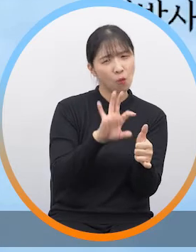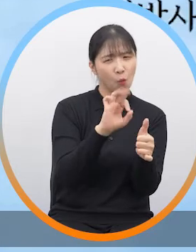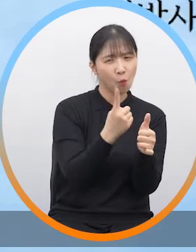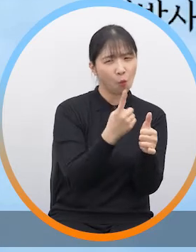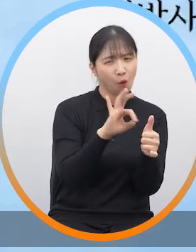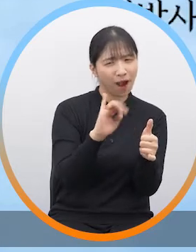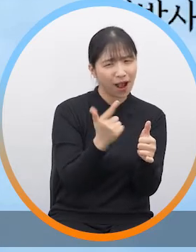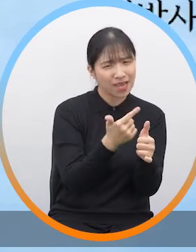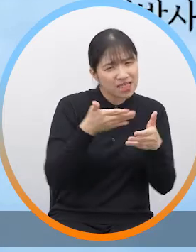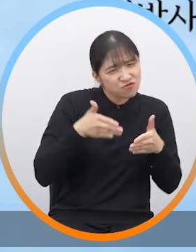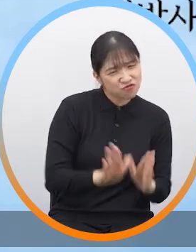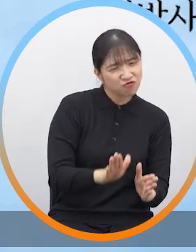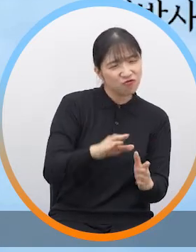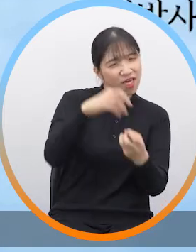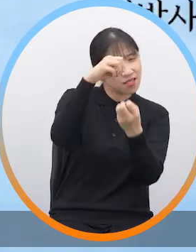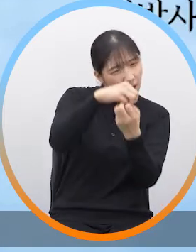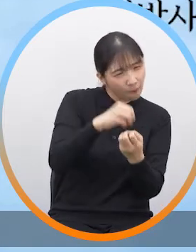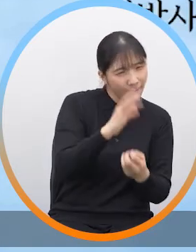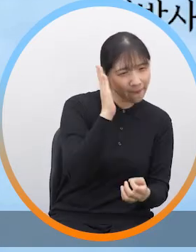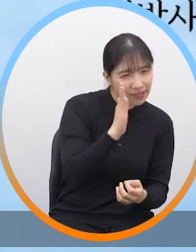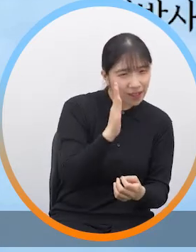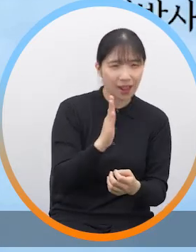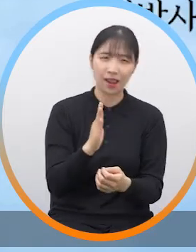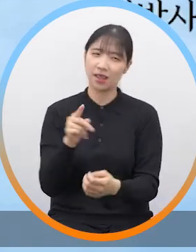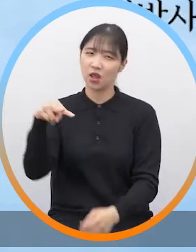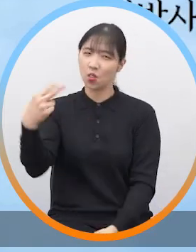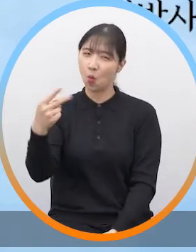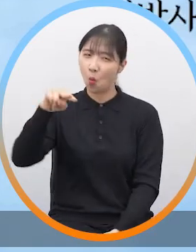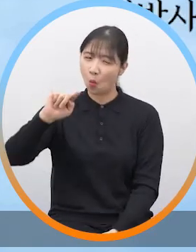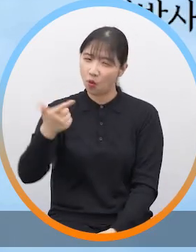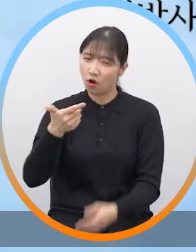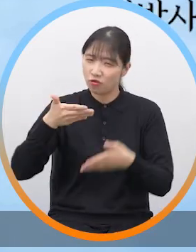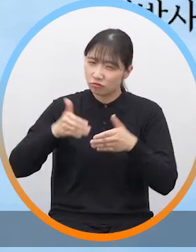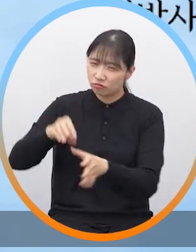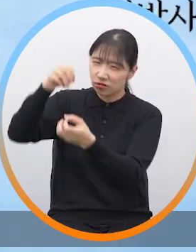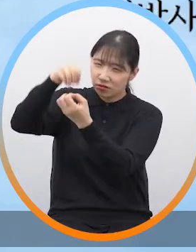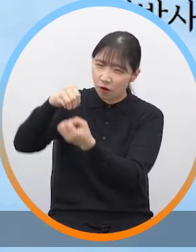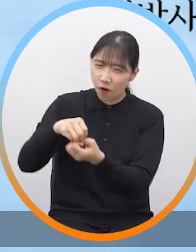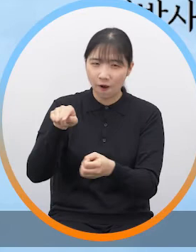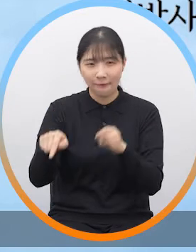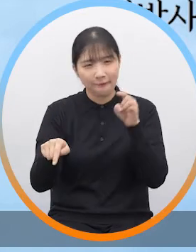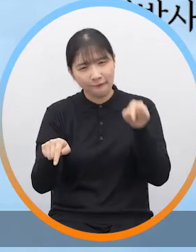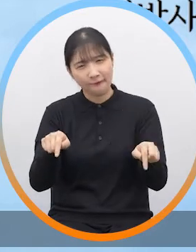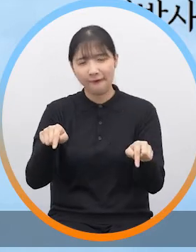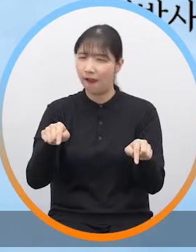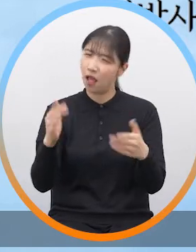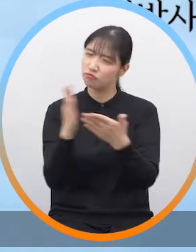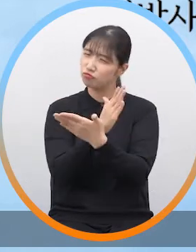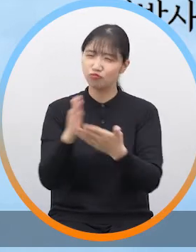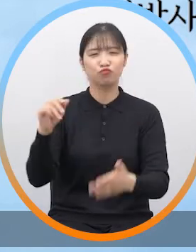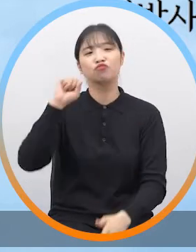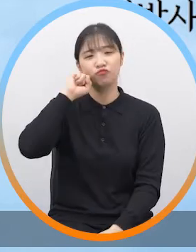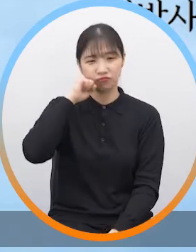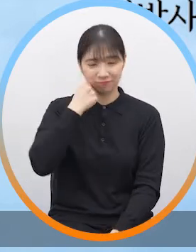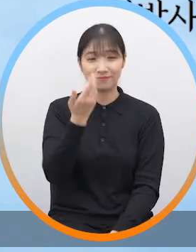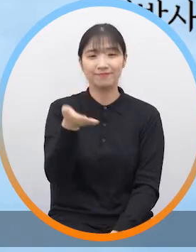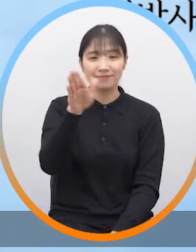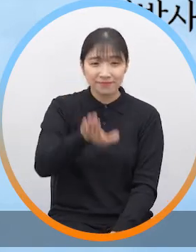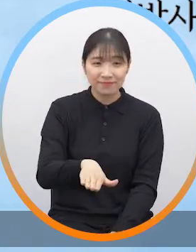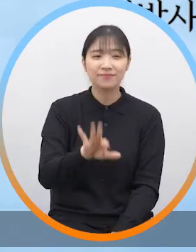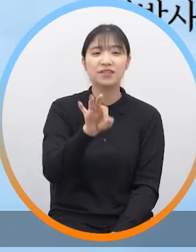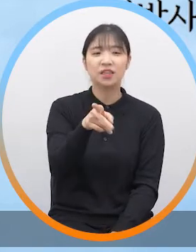왕인의 출생사라고 어떤 것이 도선의 출생사라고 구분하기가 어렵습니다.